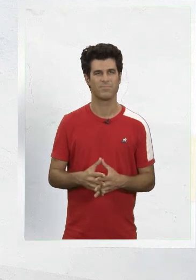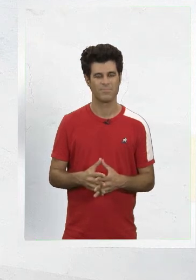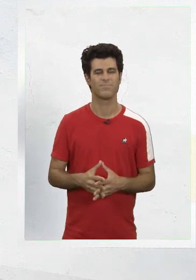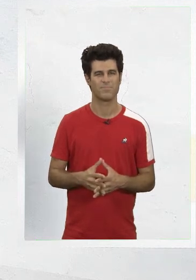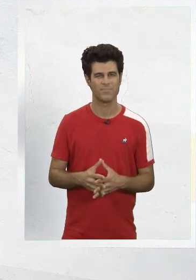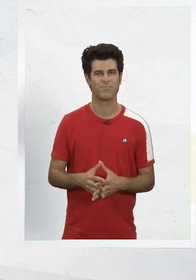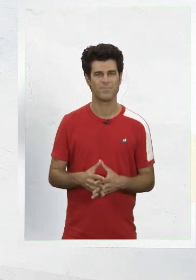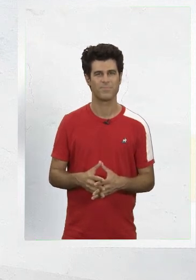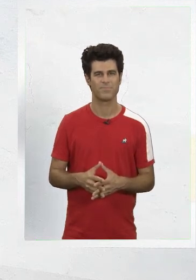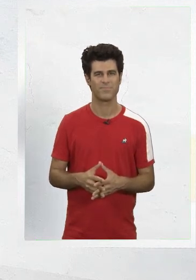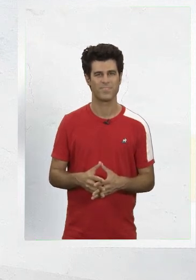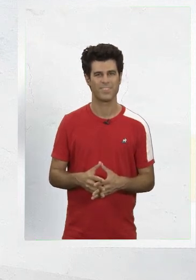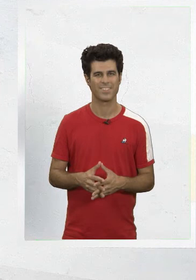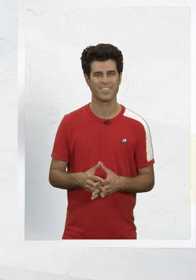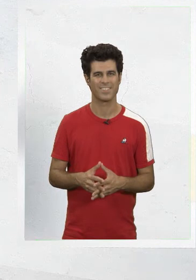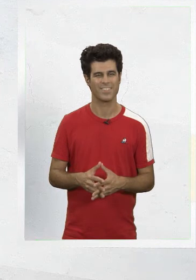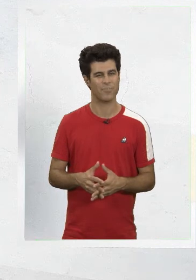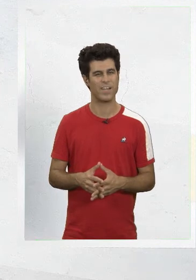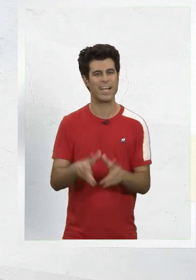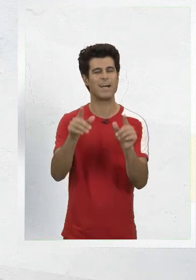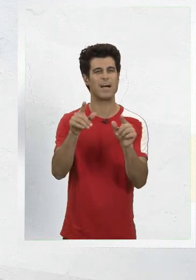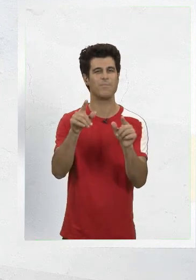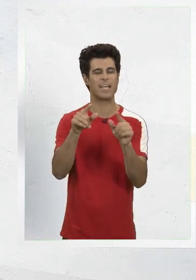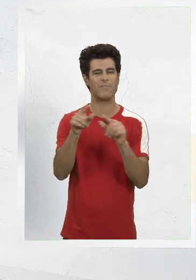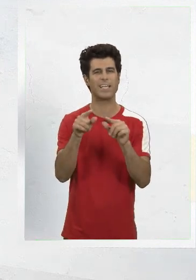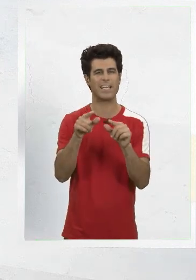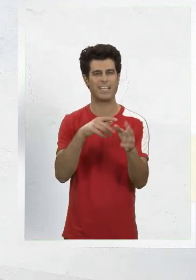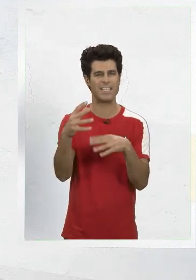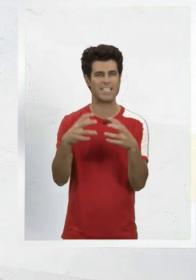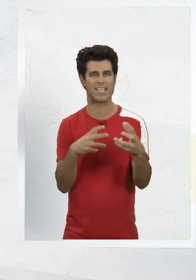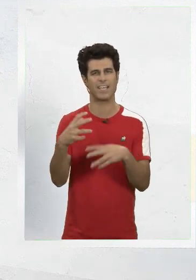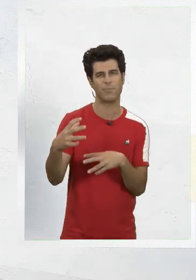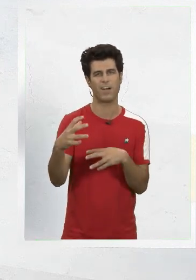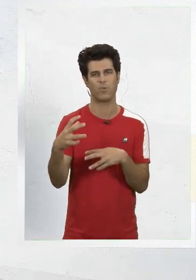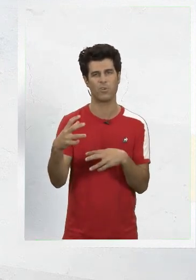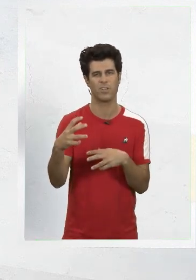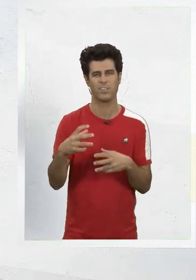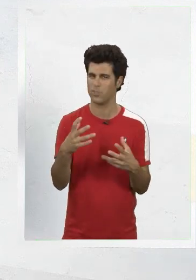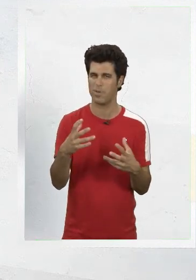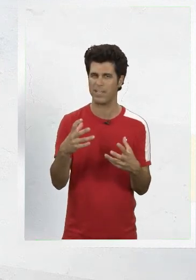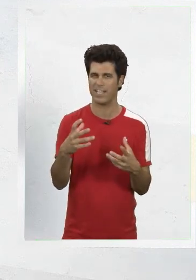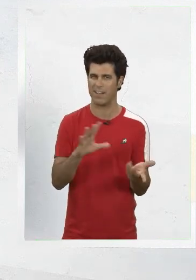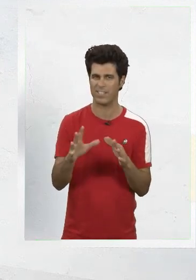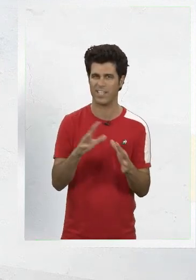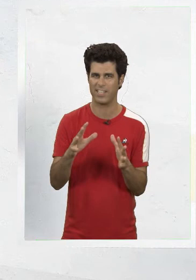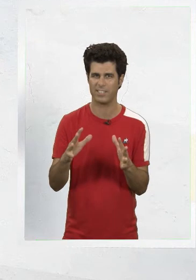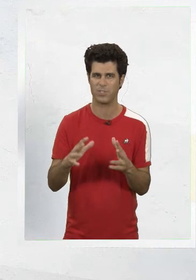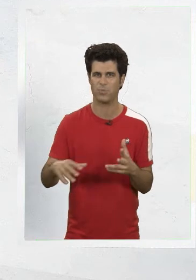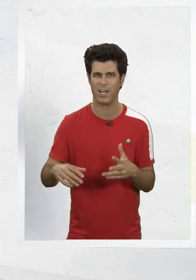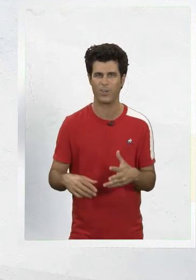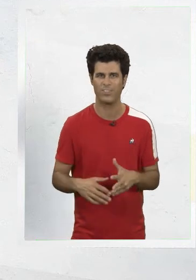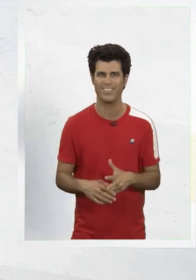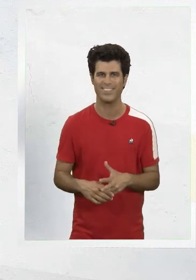משהו, והם הלכו על זה. יפה, רגע, מעיין וגלעד, איך זה לצייר מרחוק? זו יוזמה מדליקה, אבל זה נראה לי